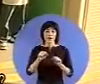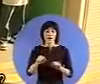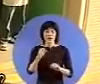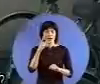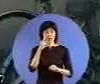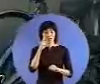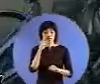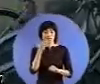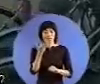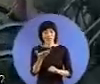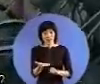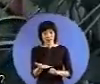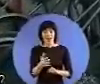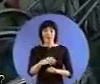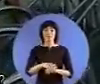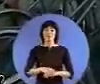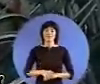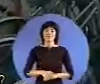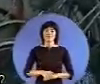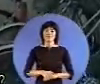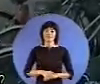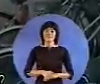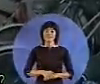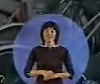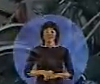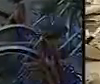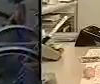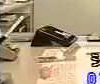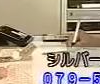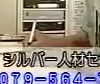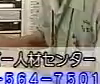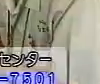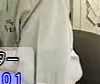に一歩踏み出してみませんか？